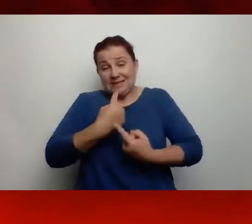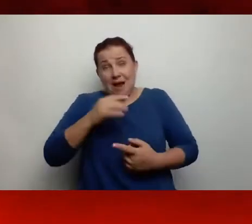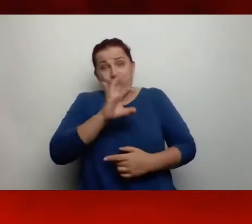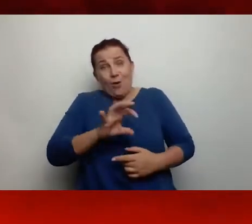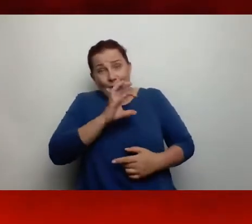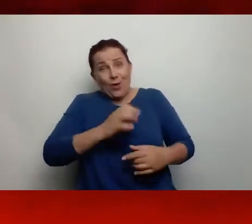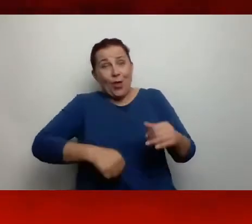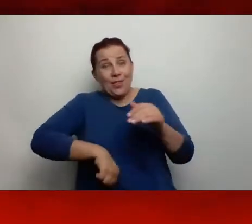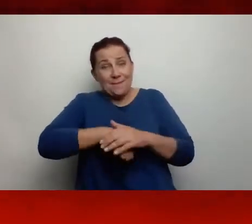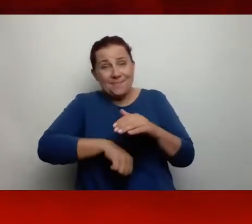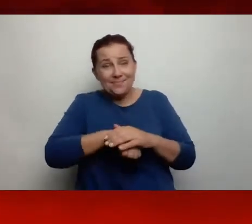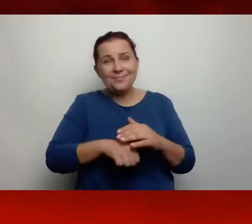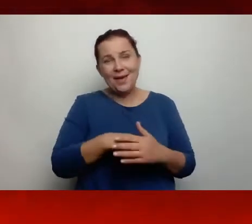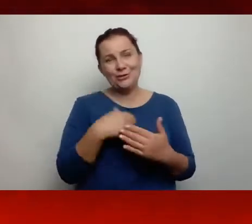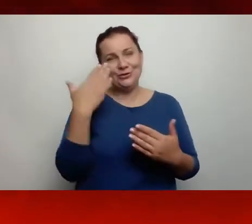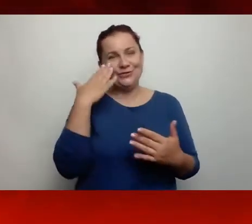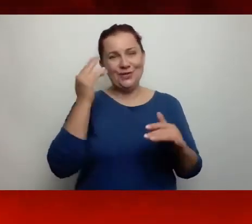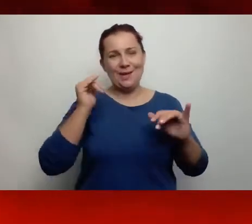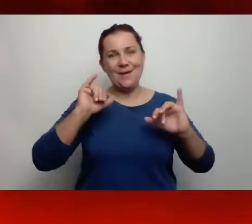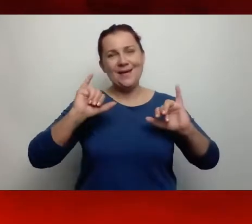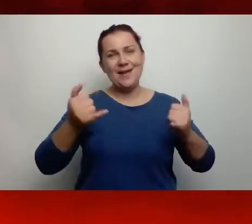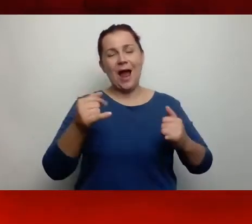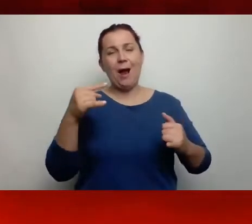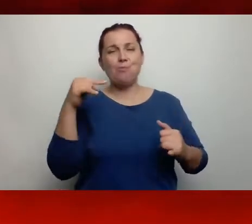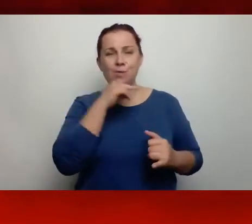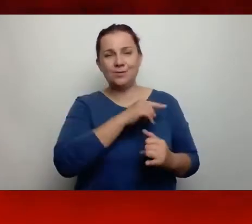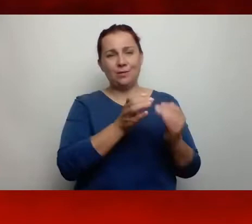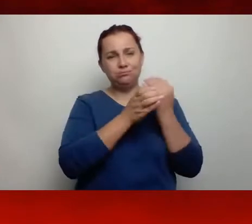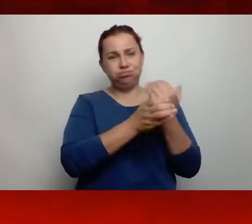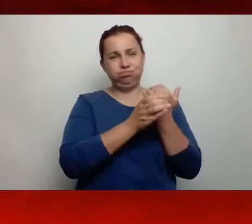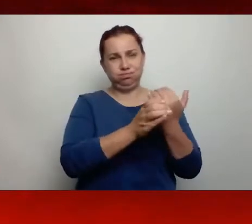To jest dostępne na YouTubie, kto nie widział, polecam.